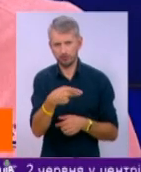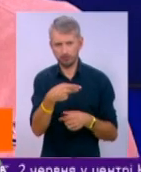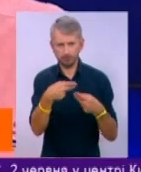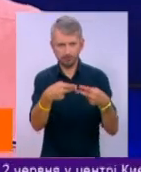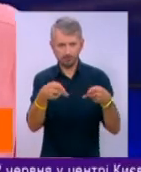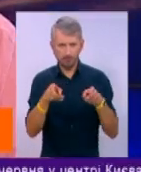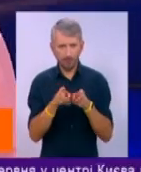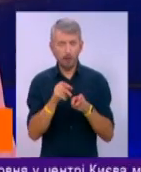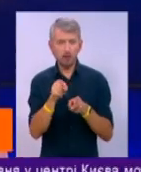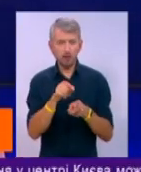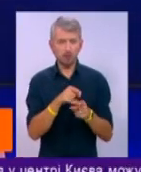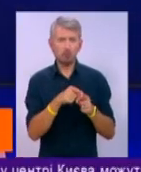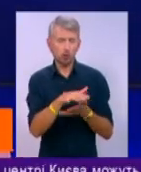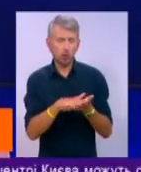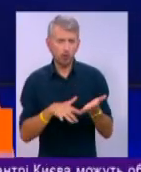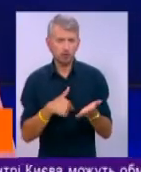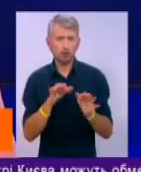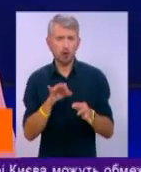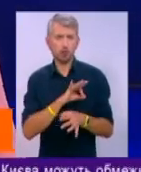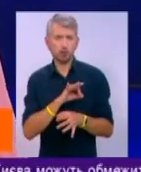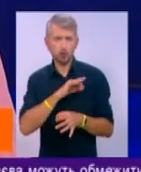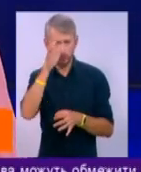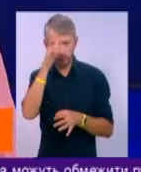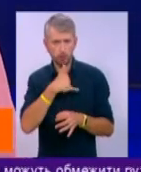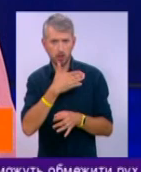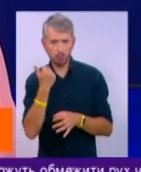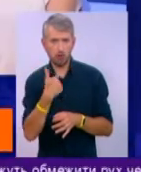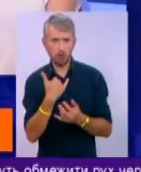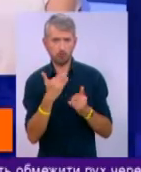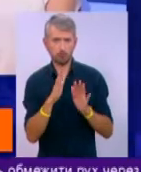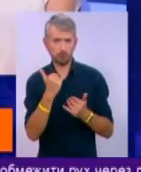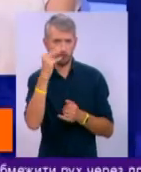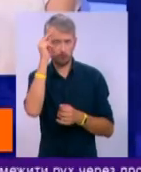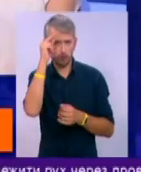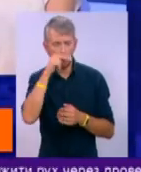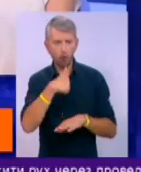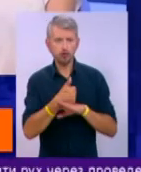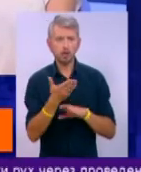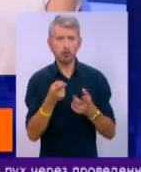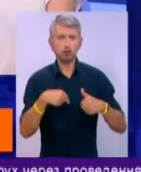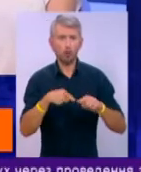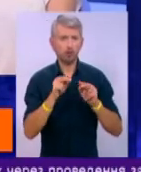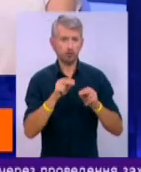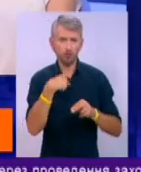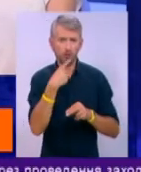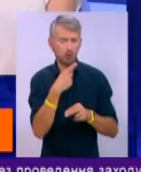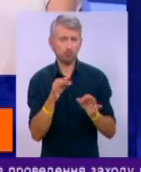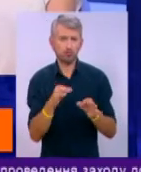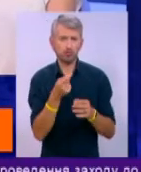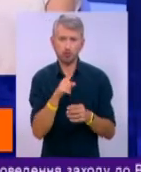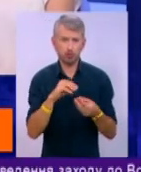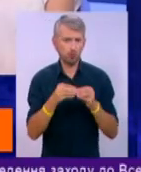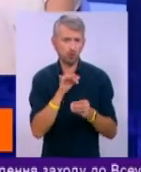Тобто, ну, теоретично, звісно, там в мене немає зараз юридичної освіти, що я отримую. Якщо якісь орган, то, чесно кажучи, ну, жодних проблем не